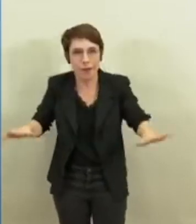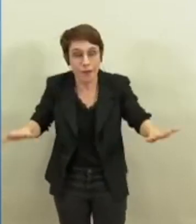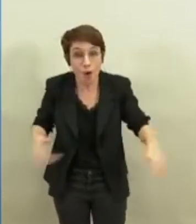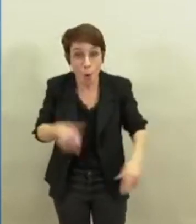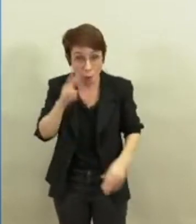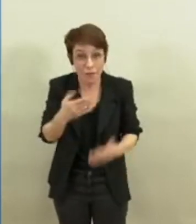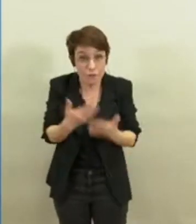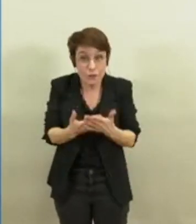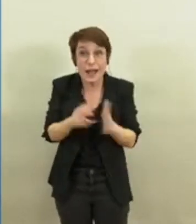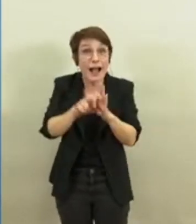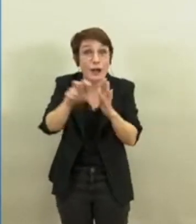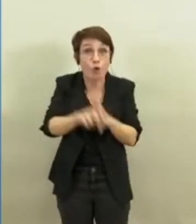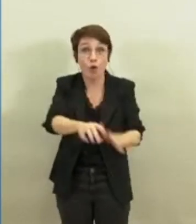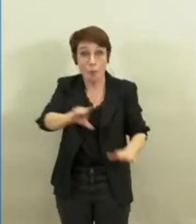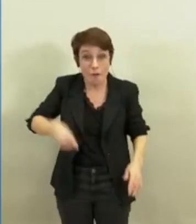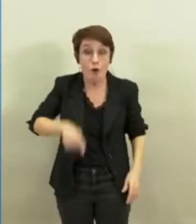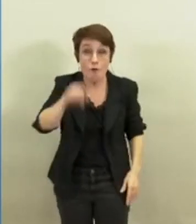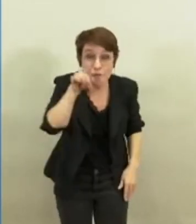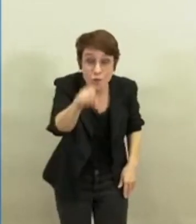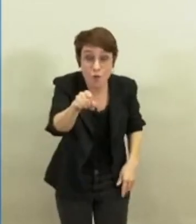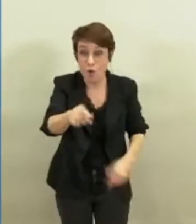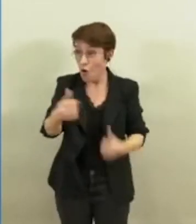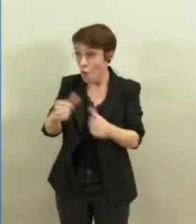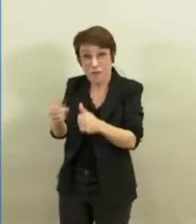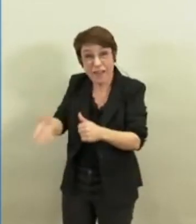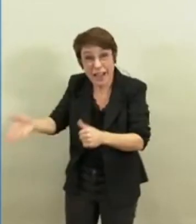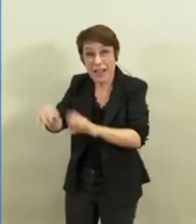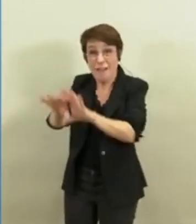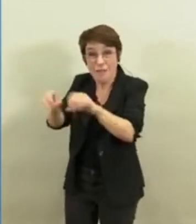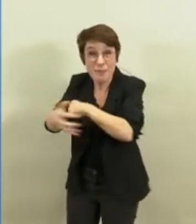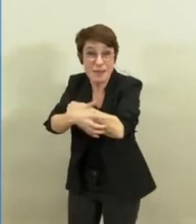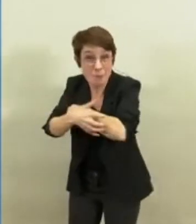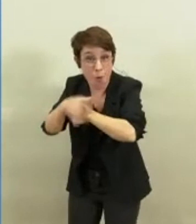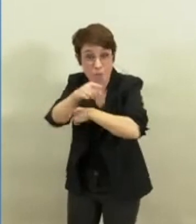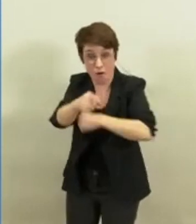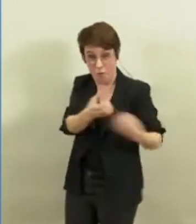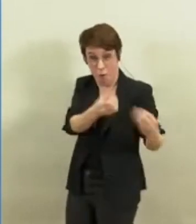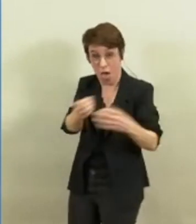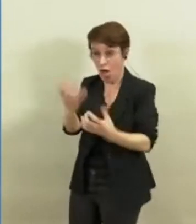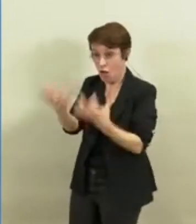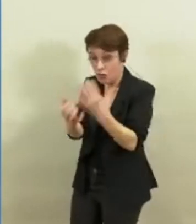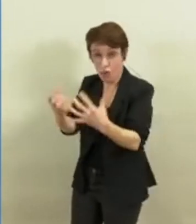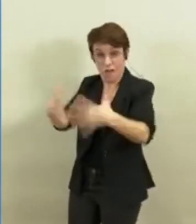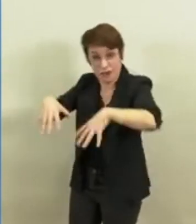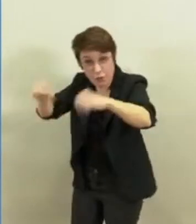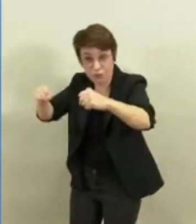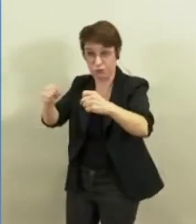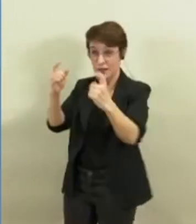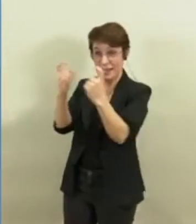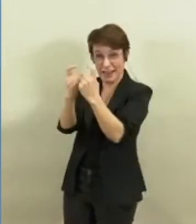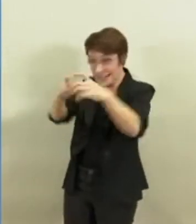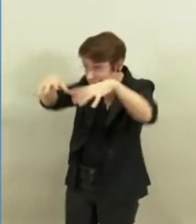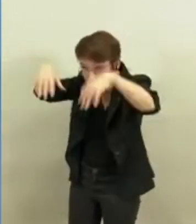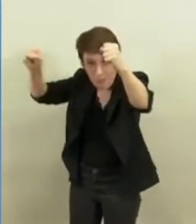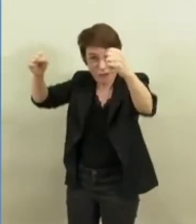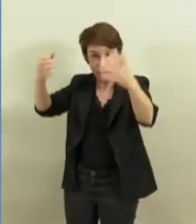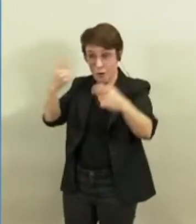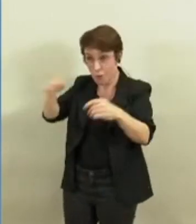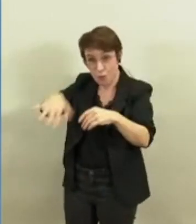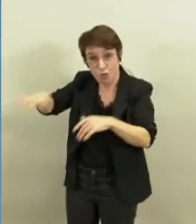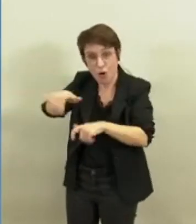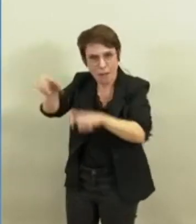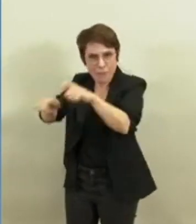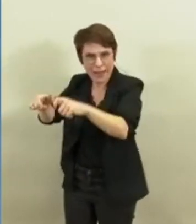à Grenoble de la part de votre municipalité, couper le chauffage et l'électricité l'année dernière à des migrants réfugiés, ou pas des migrants, des personnes